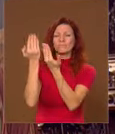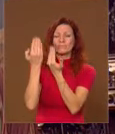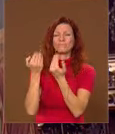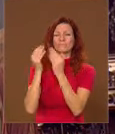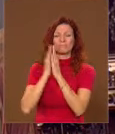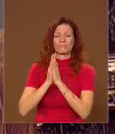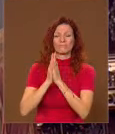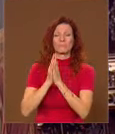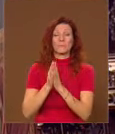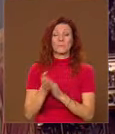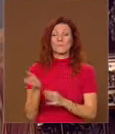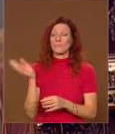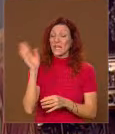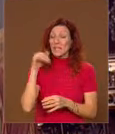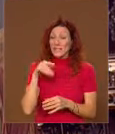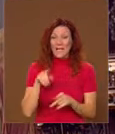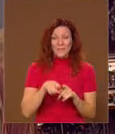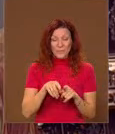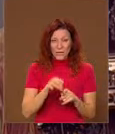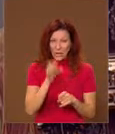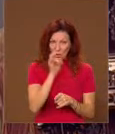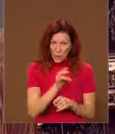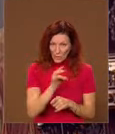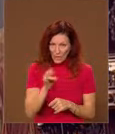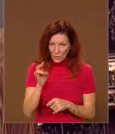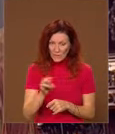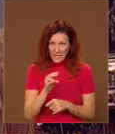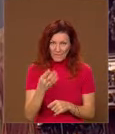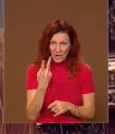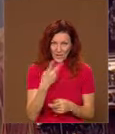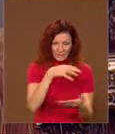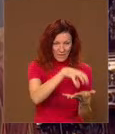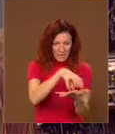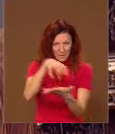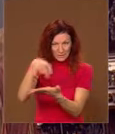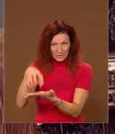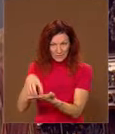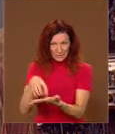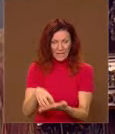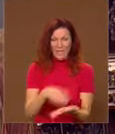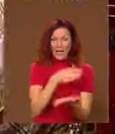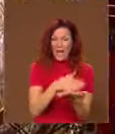след като той благославя кръстообразно